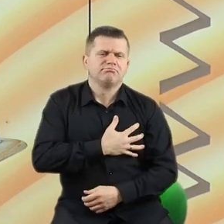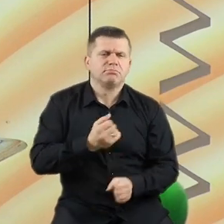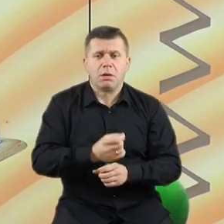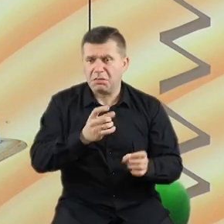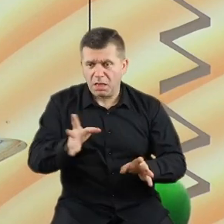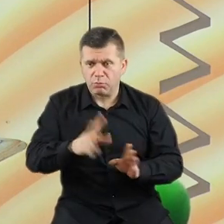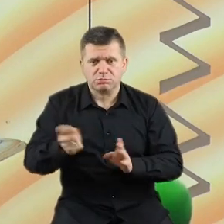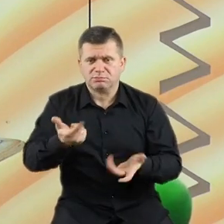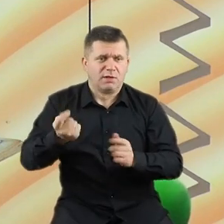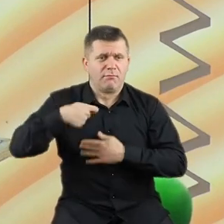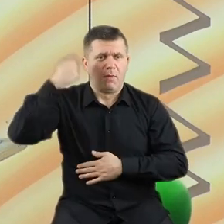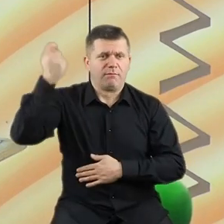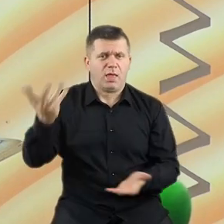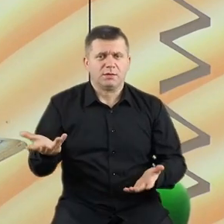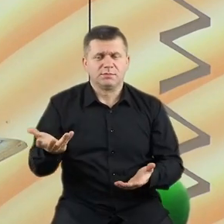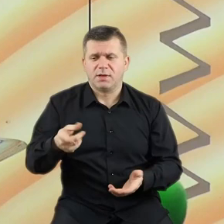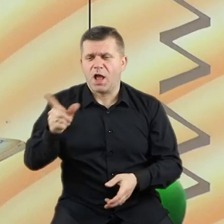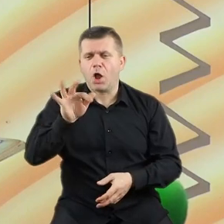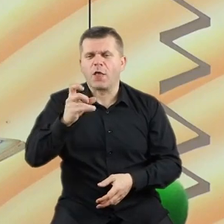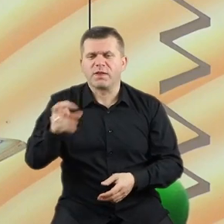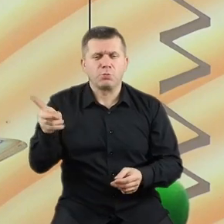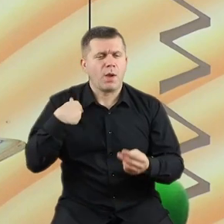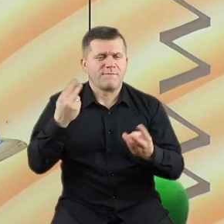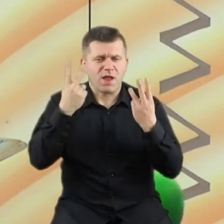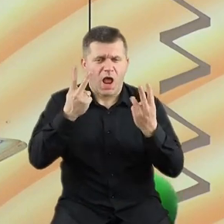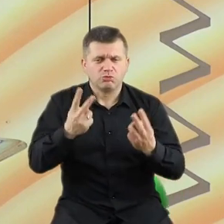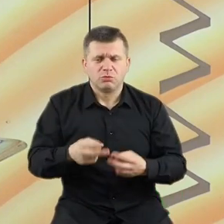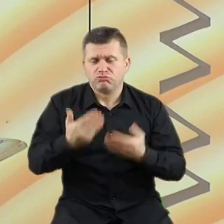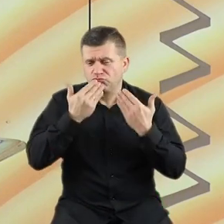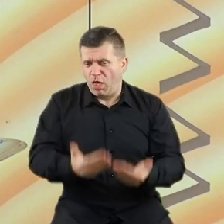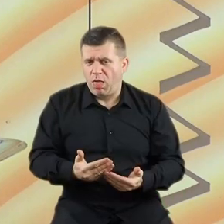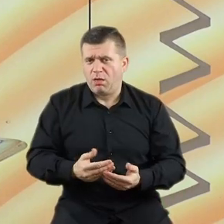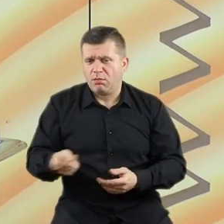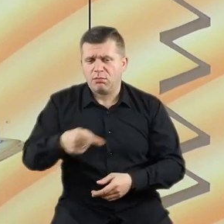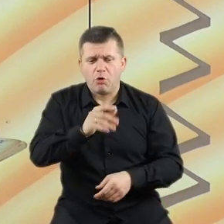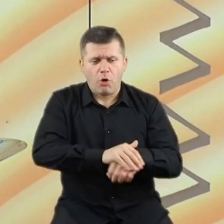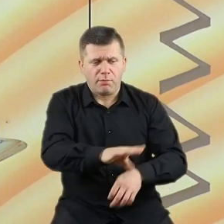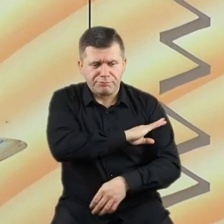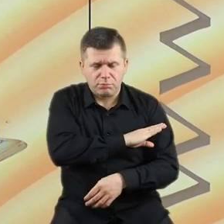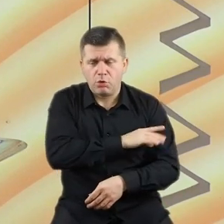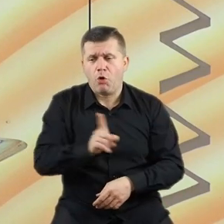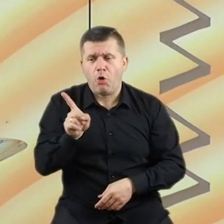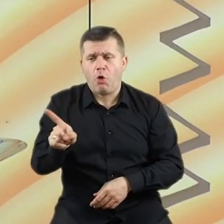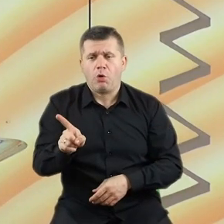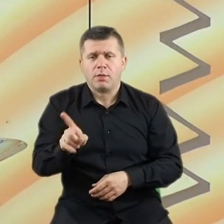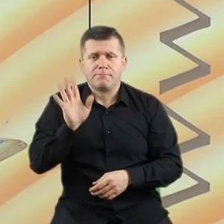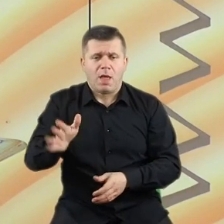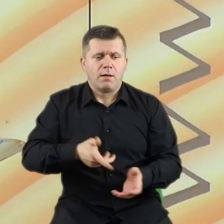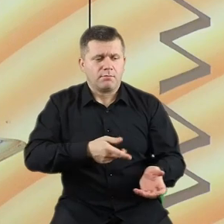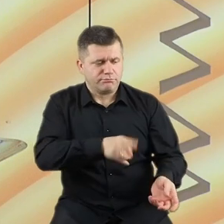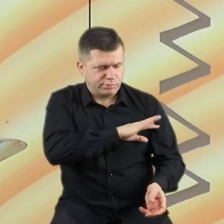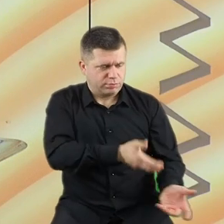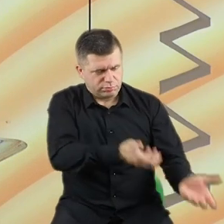od razu teraz powiesić na najbliższej gałęzi. A dla pana Gottfrieda było ważne to, że dzięki temu, że zginął kolega, to on miał